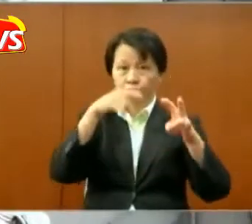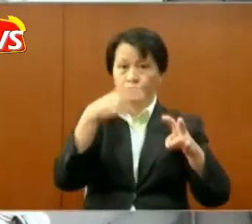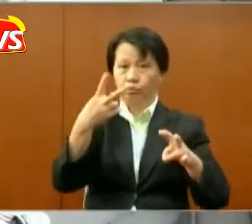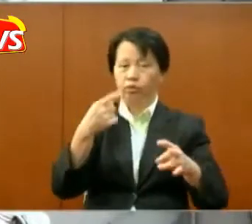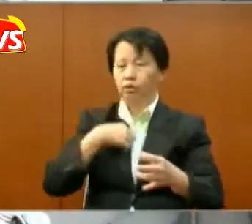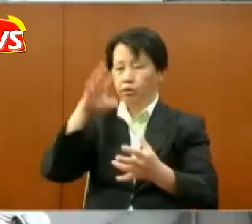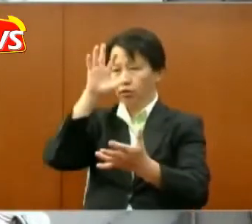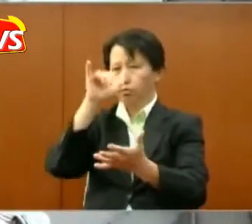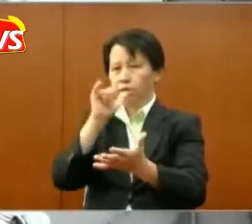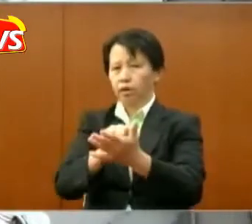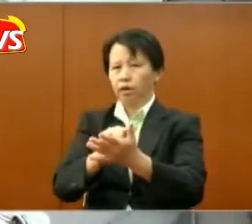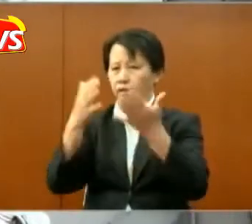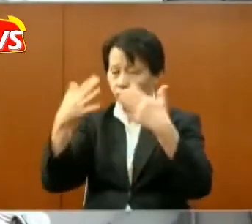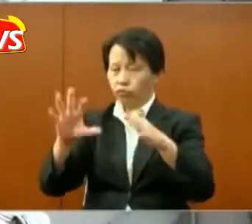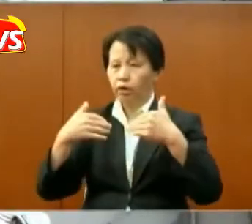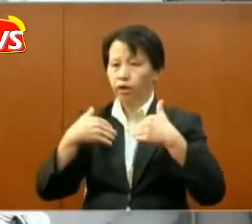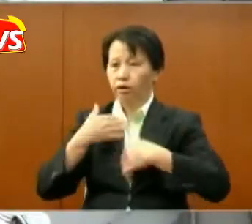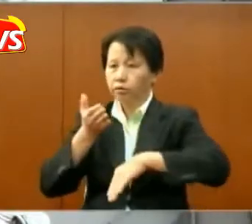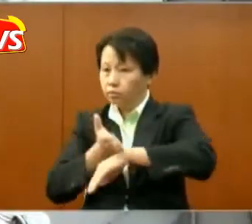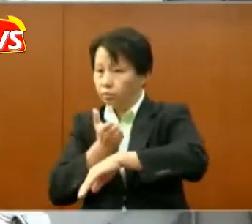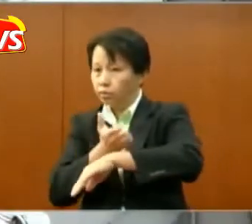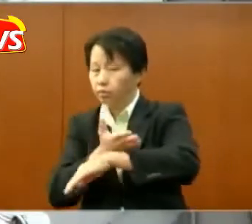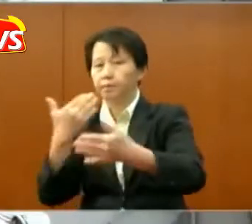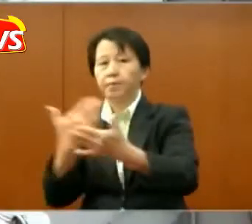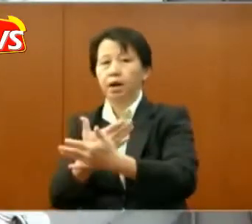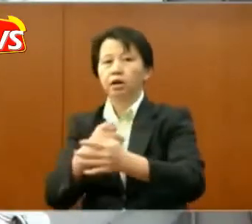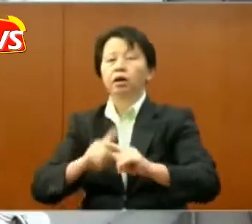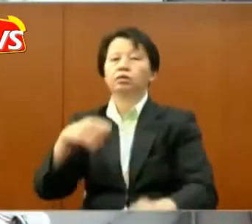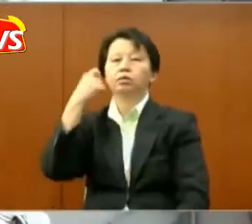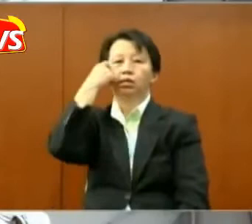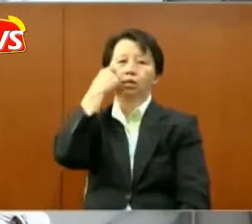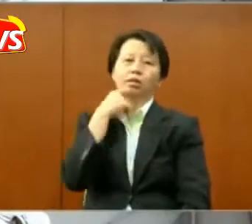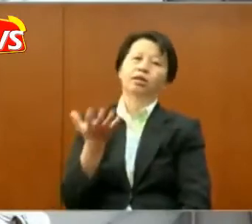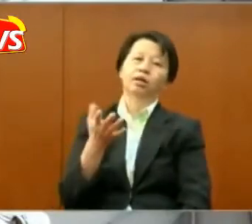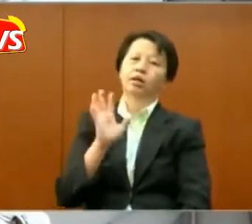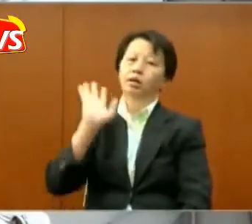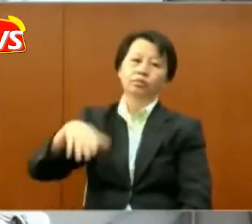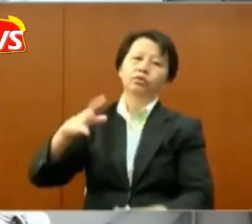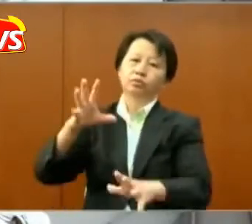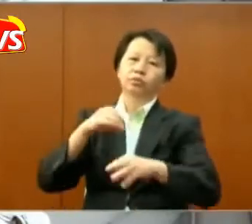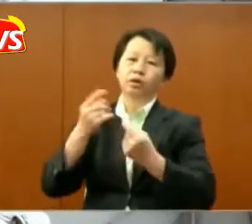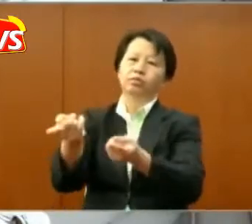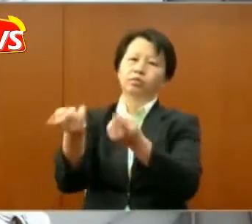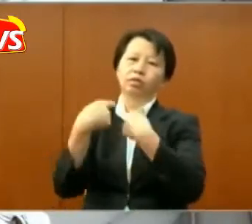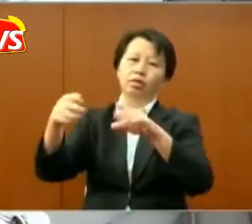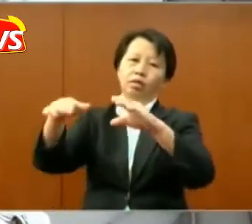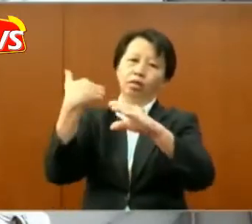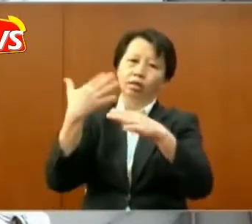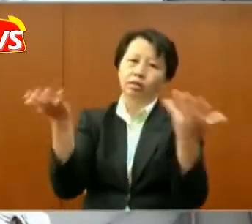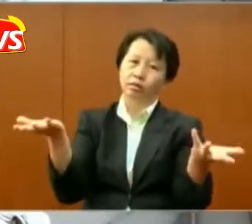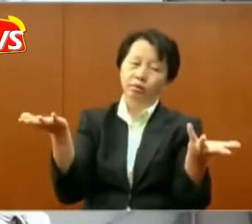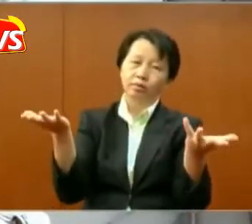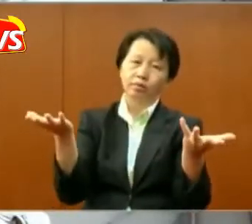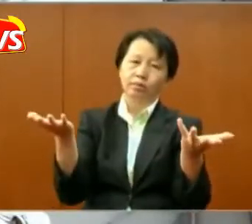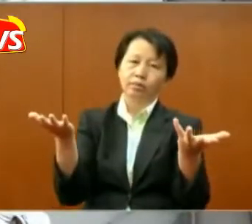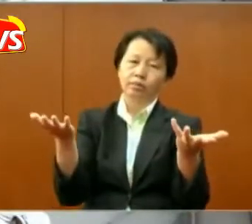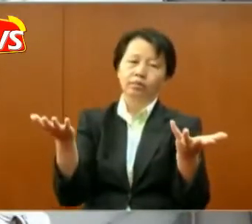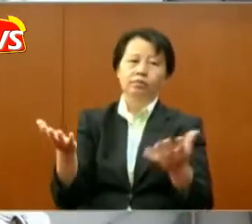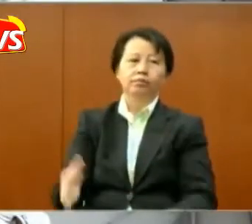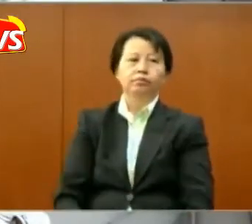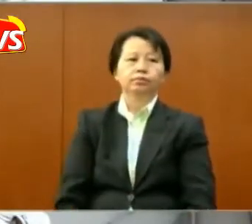yakin memang sudah ada perkembangan terkini tetapi malangnya saya belum mendapat apa-apa maklum balas terkini terhadap perkara